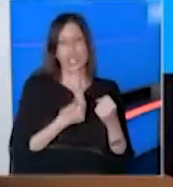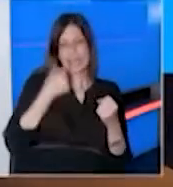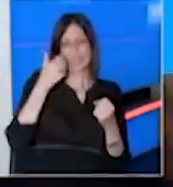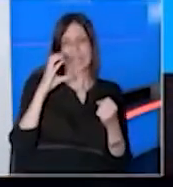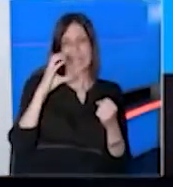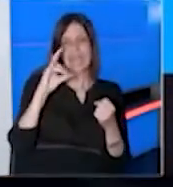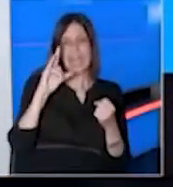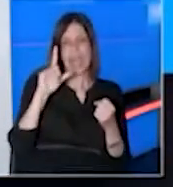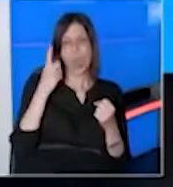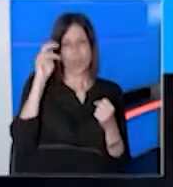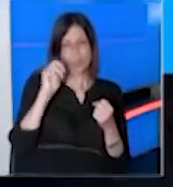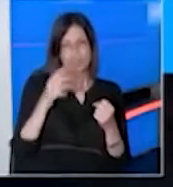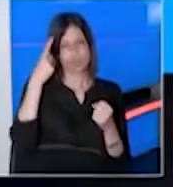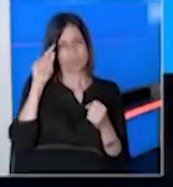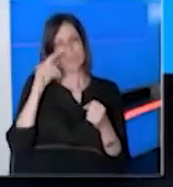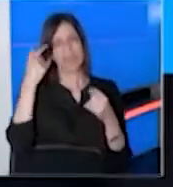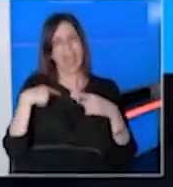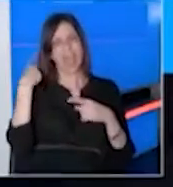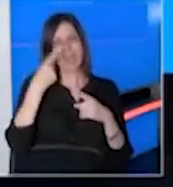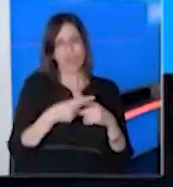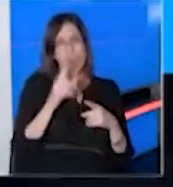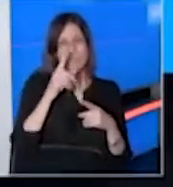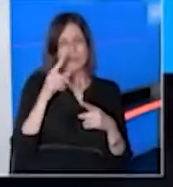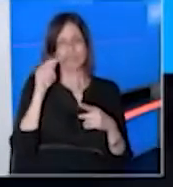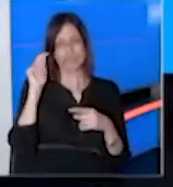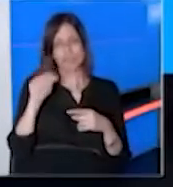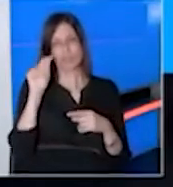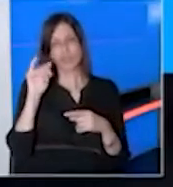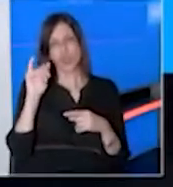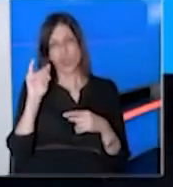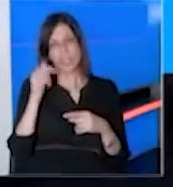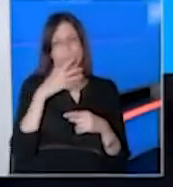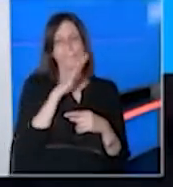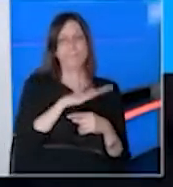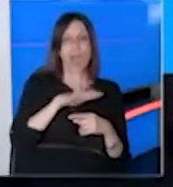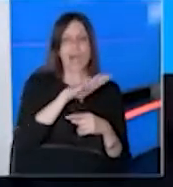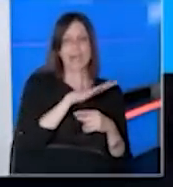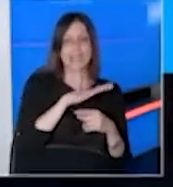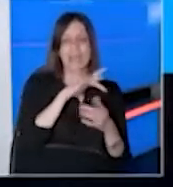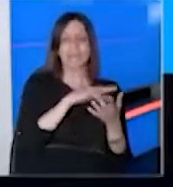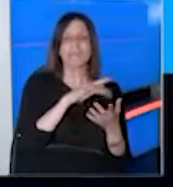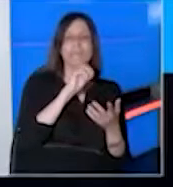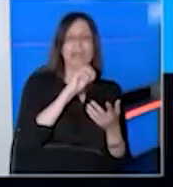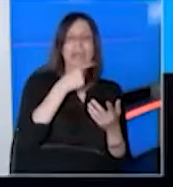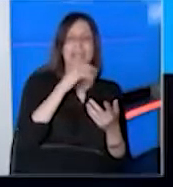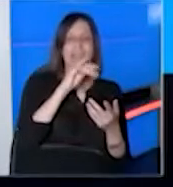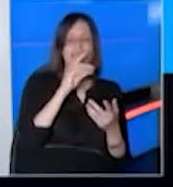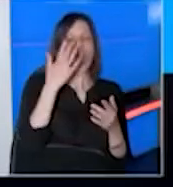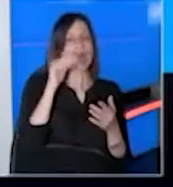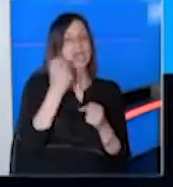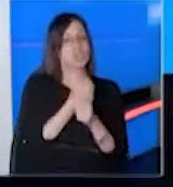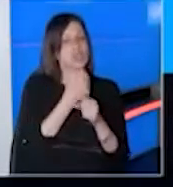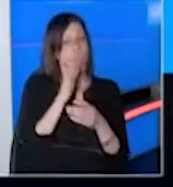שימציא את זה, ועד היום מי שיקיש למשל, יוקנעם, מועצה אזורית מגידו, יראה לבד מה קרה אם עשו החלטה